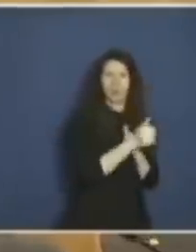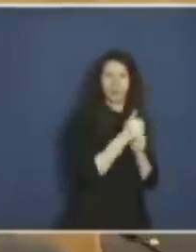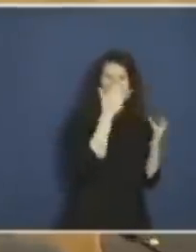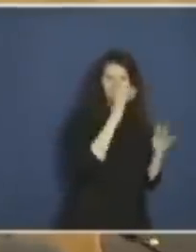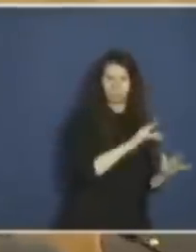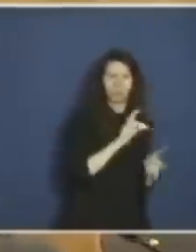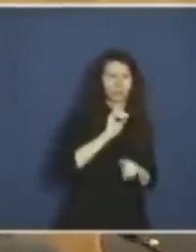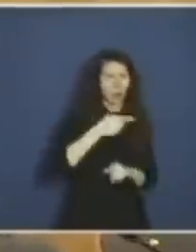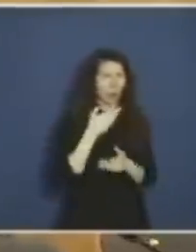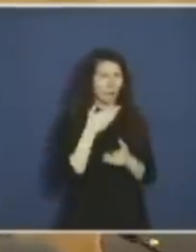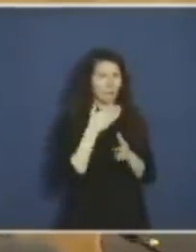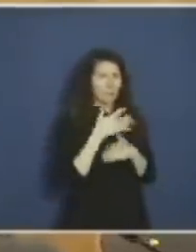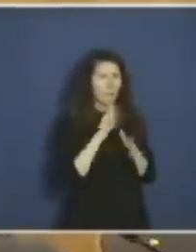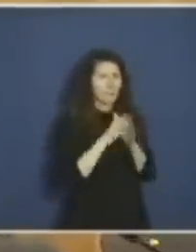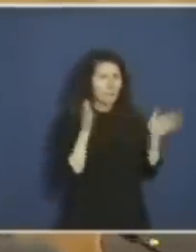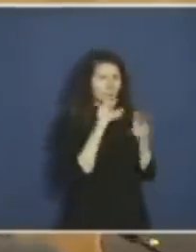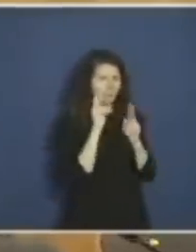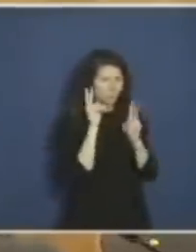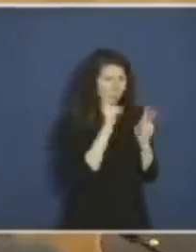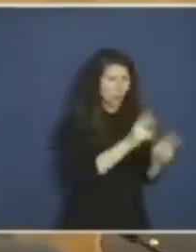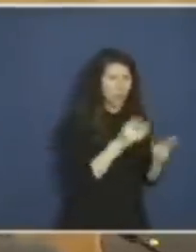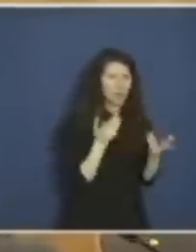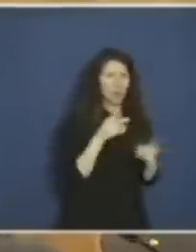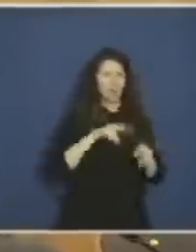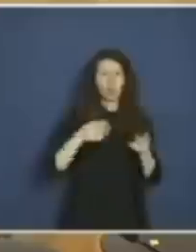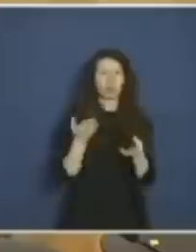konnte in bestimmte Dokumentationen.